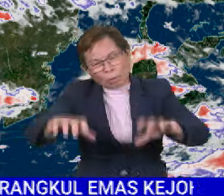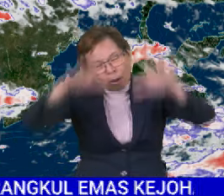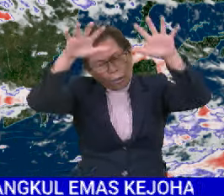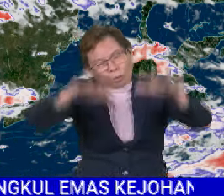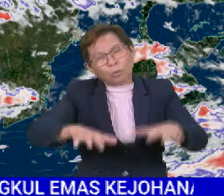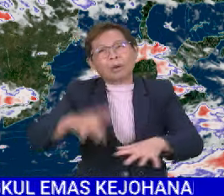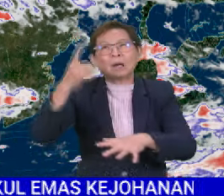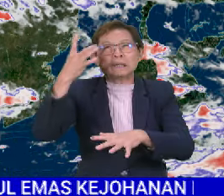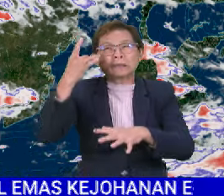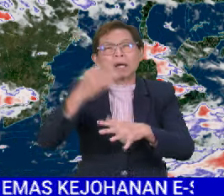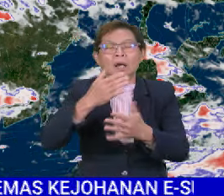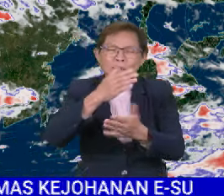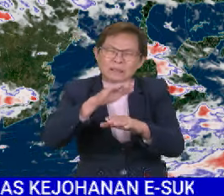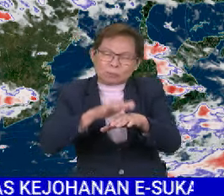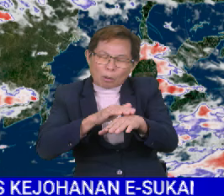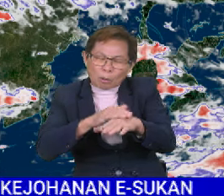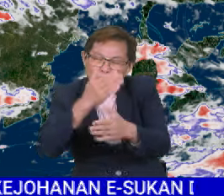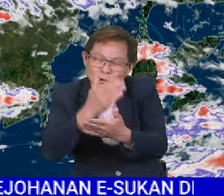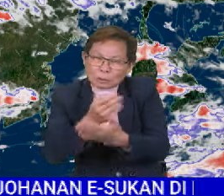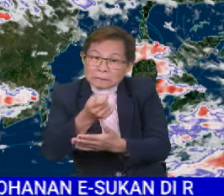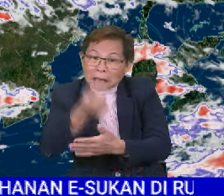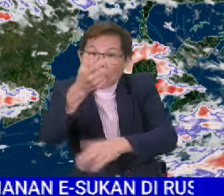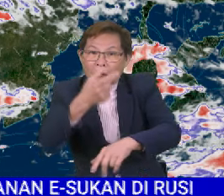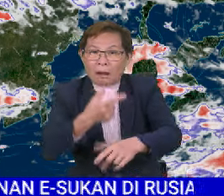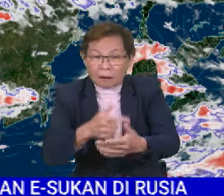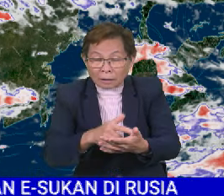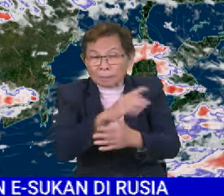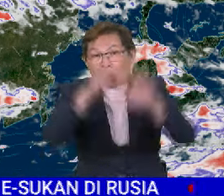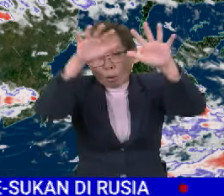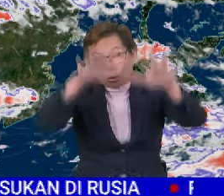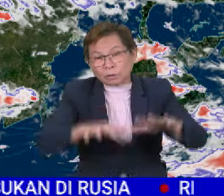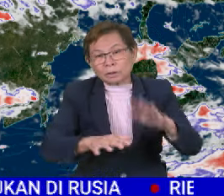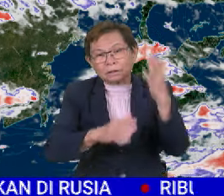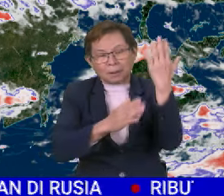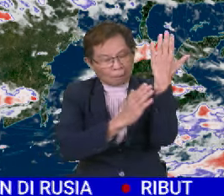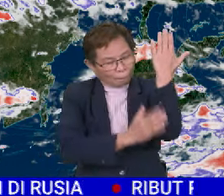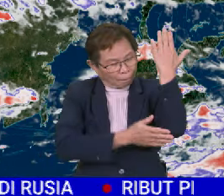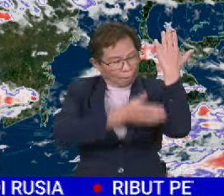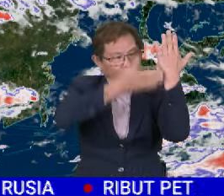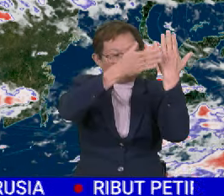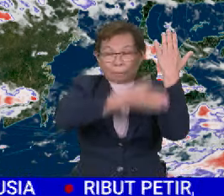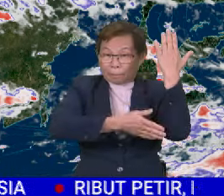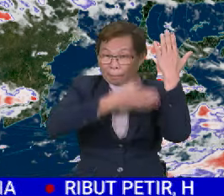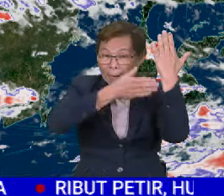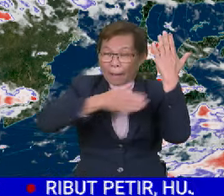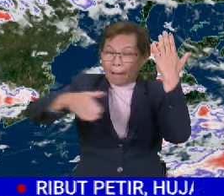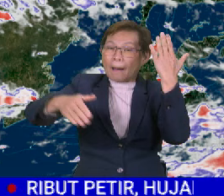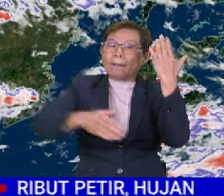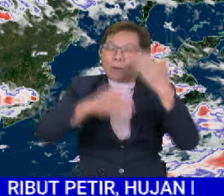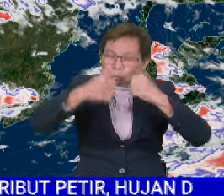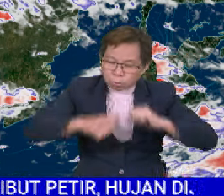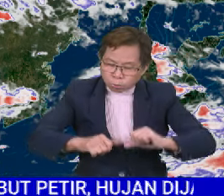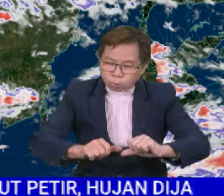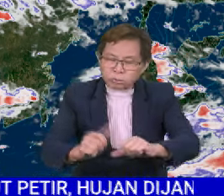akan beransur-ansur reda tidak lama lagi. Tetapi hujan yang berlaku di bahagian pantai barat, kita jangkakan akan berlanjutan sehingga